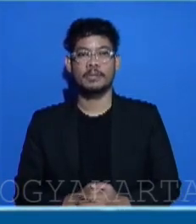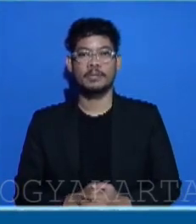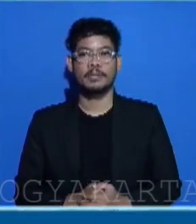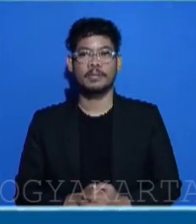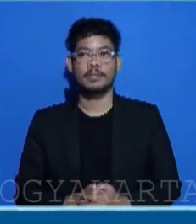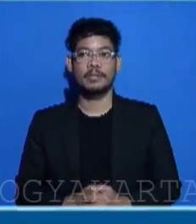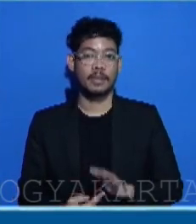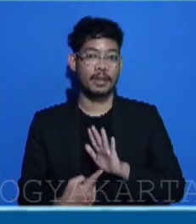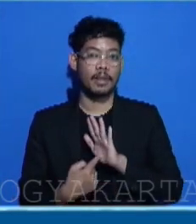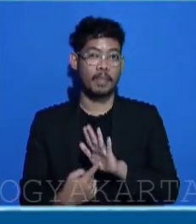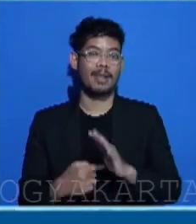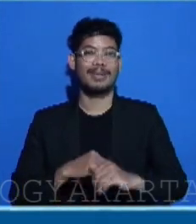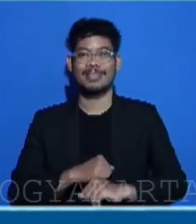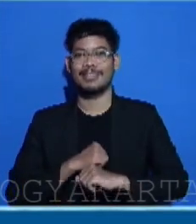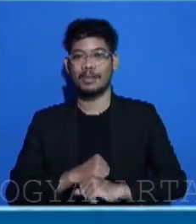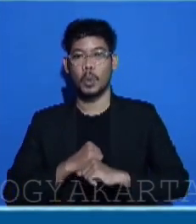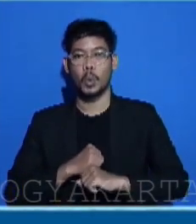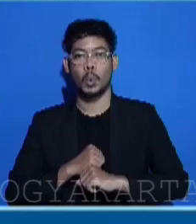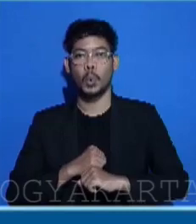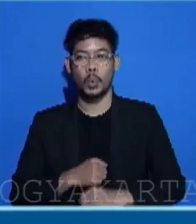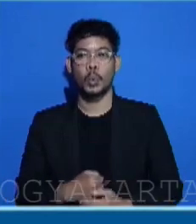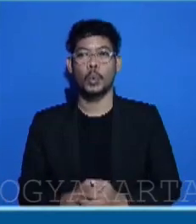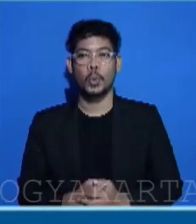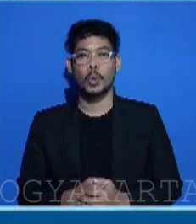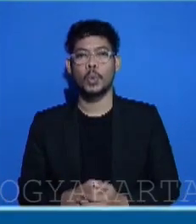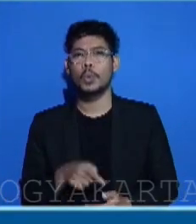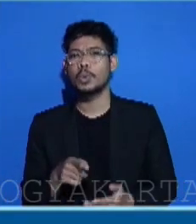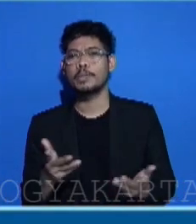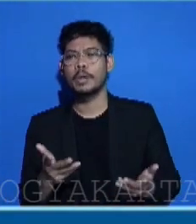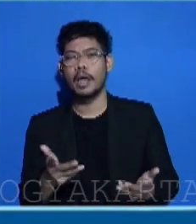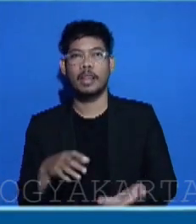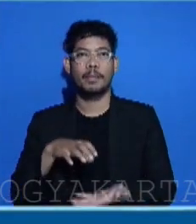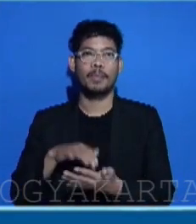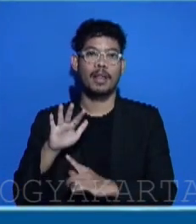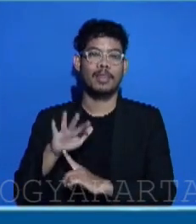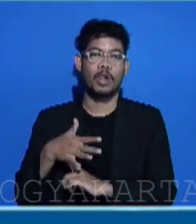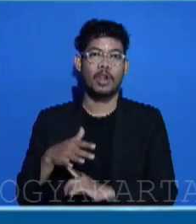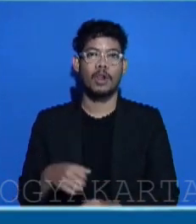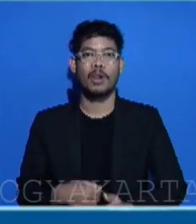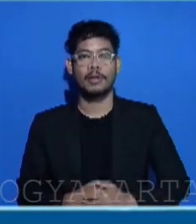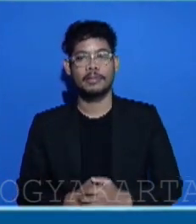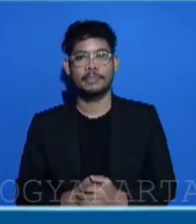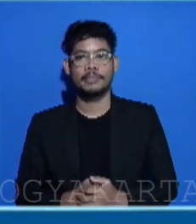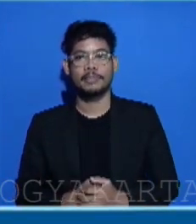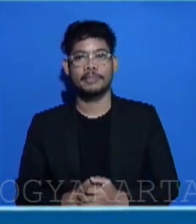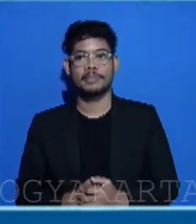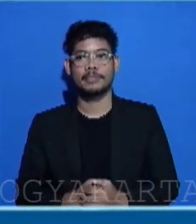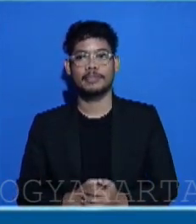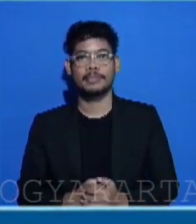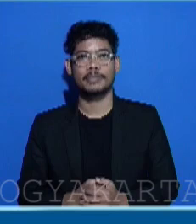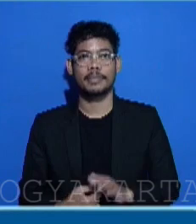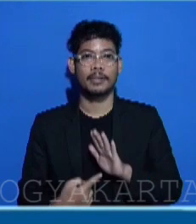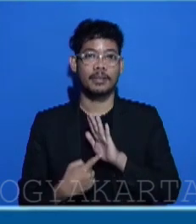an Doger saking kelompok seni macan Gembong girirejo Imogiri Bantul dipunsuga tak akan dan